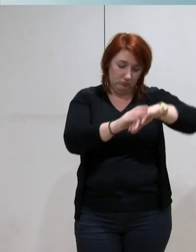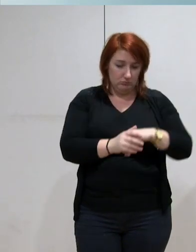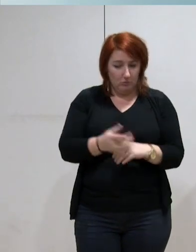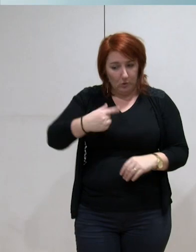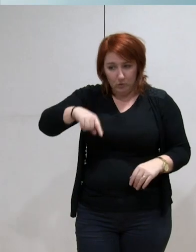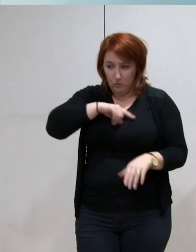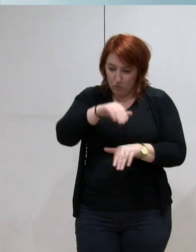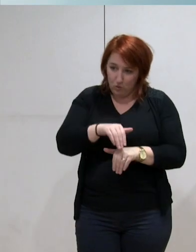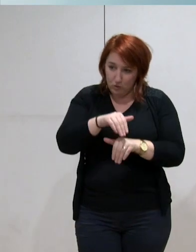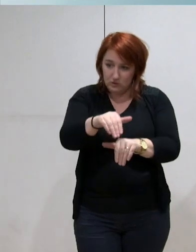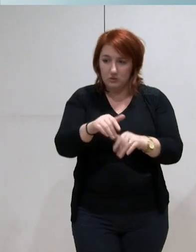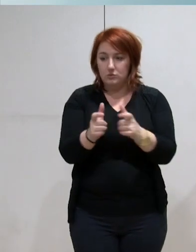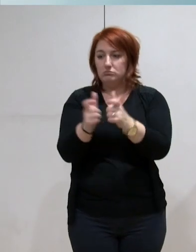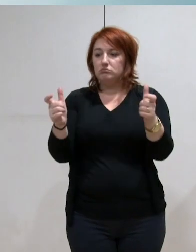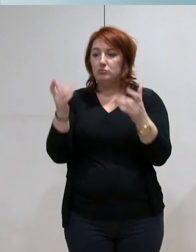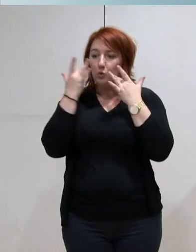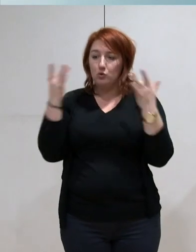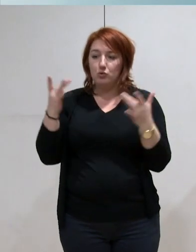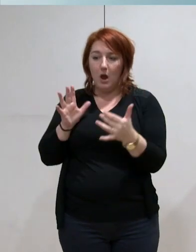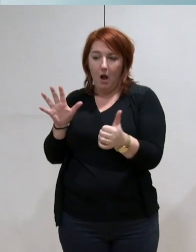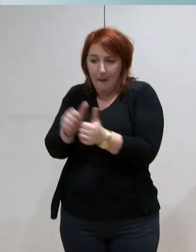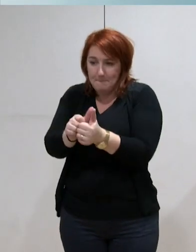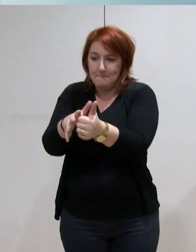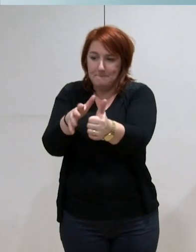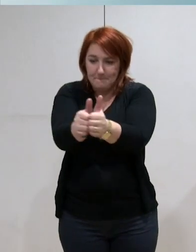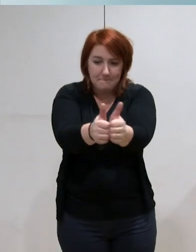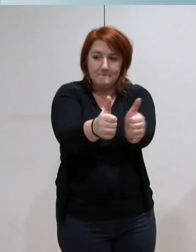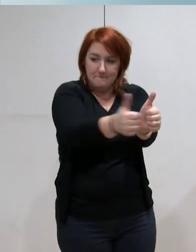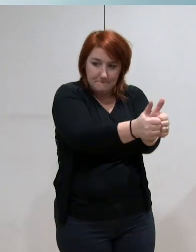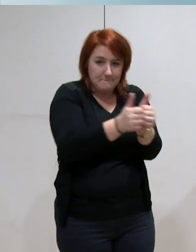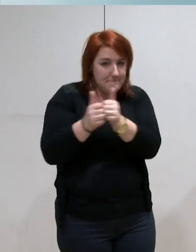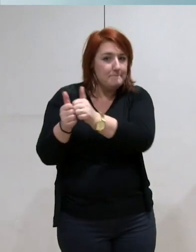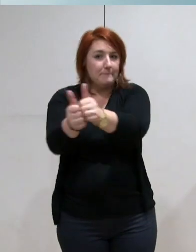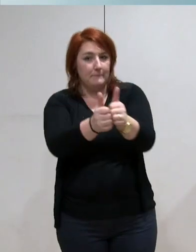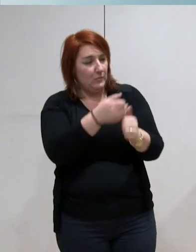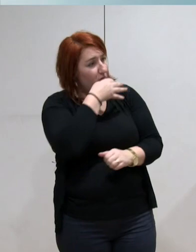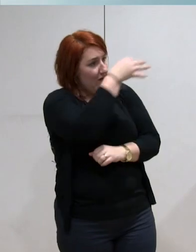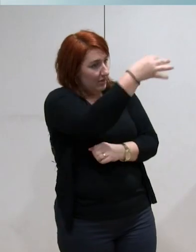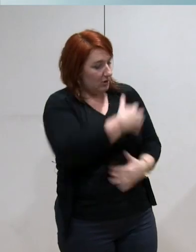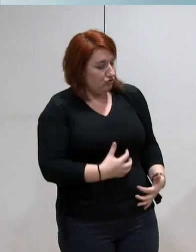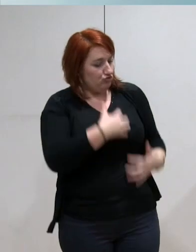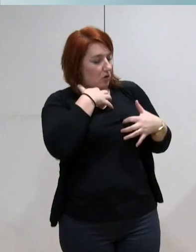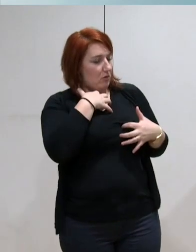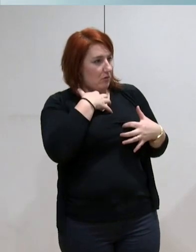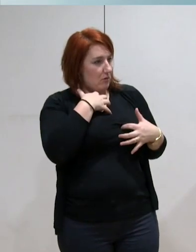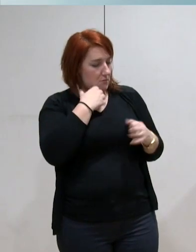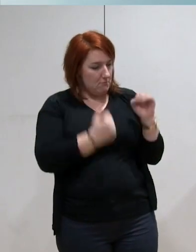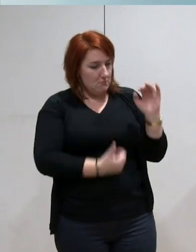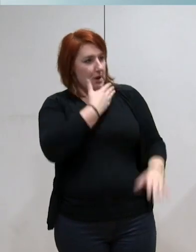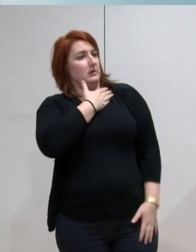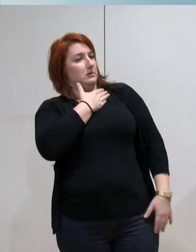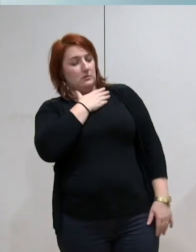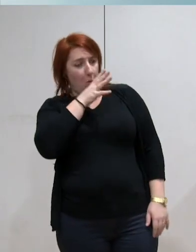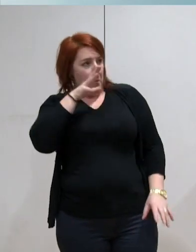continuerons au côté des acteurs culturels de cette ville de dire que ceci nous choque ceci nous heurte et ceci n'est